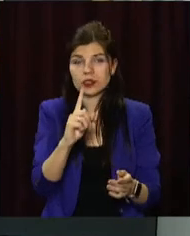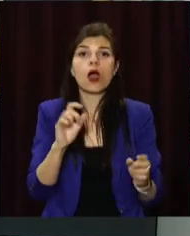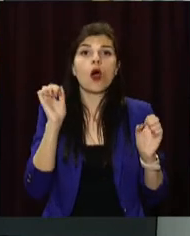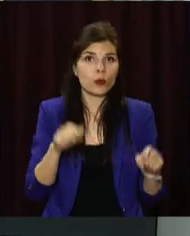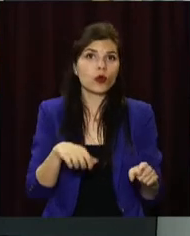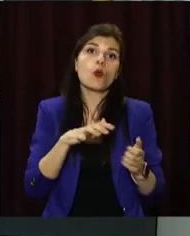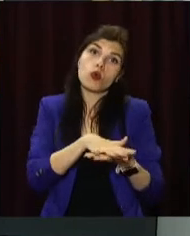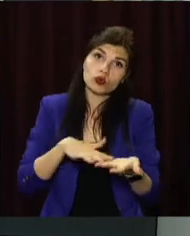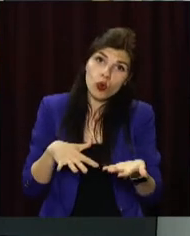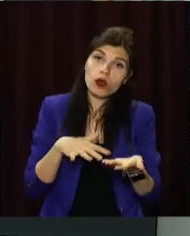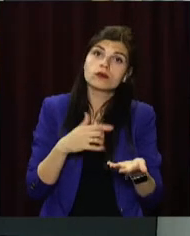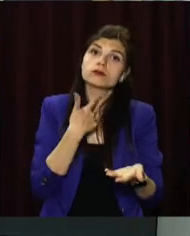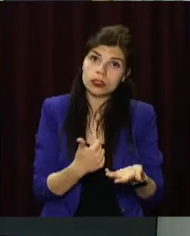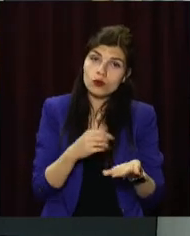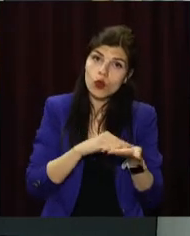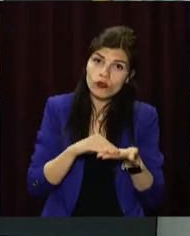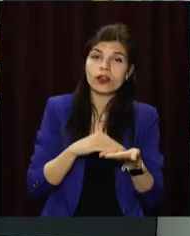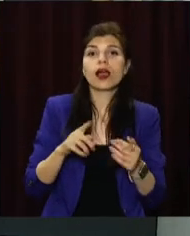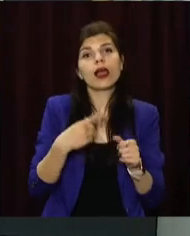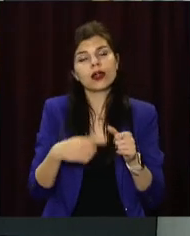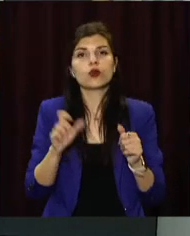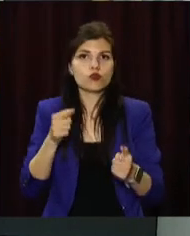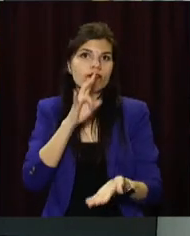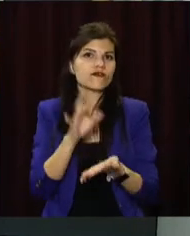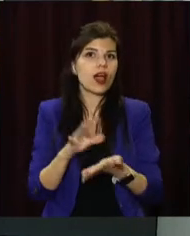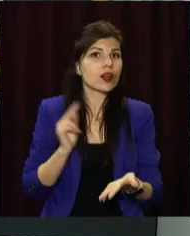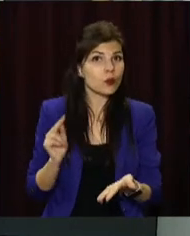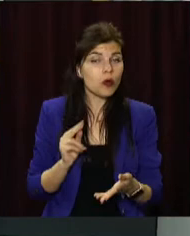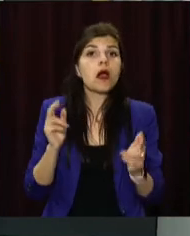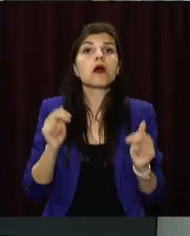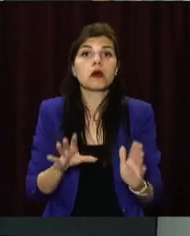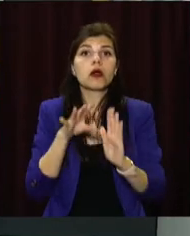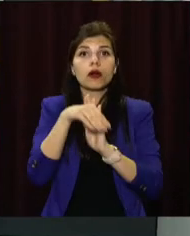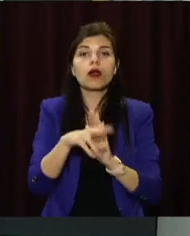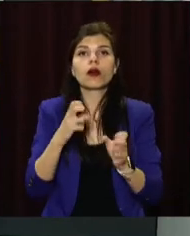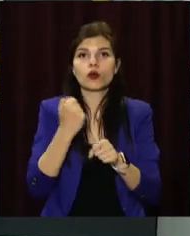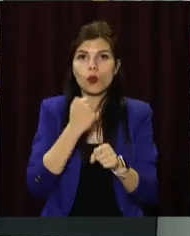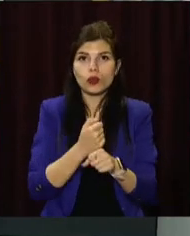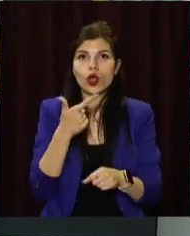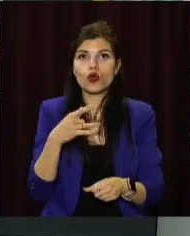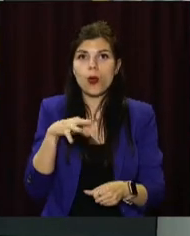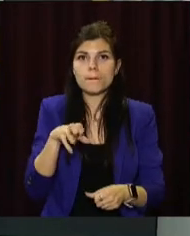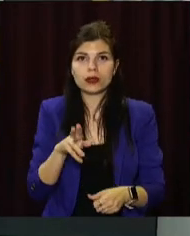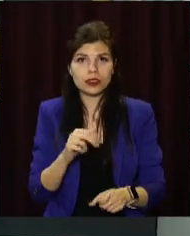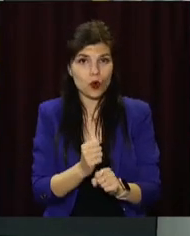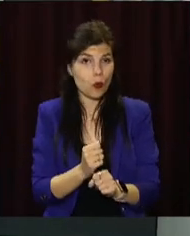можуть подовжити або запропонувати людині постійну роботу. Як долучитися до громадських робіт – далі в сюжеті.